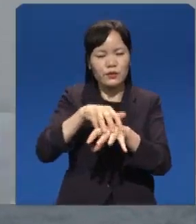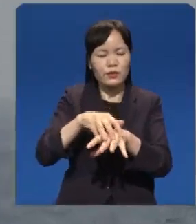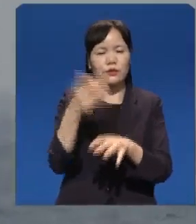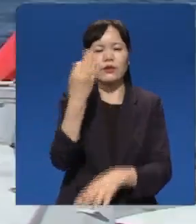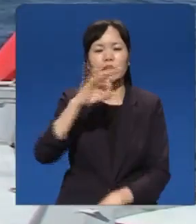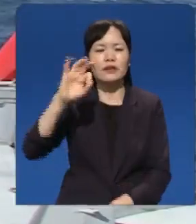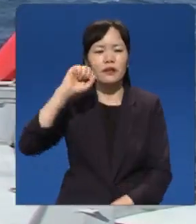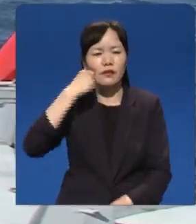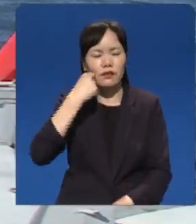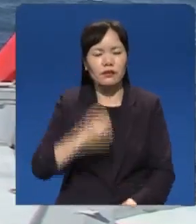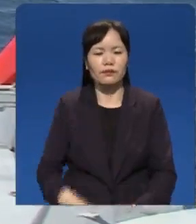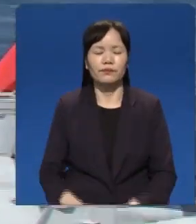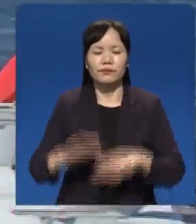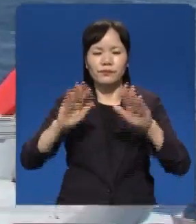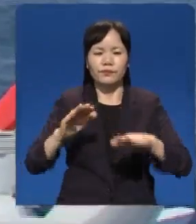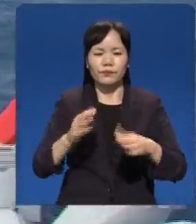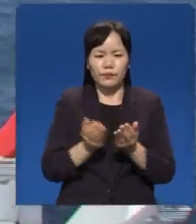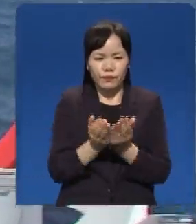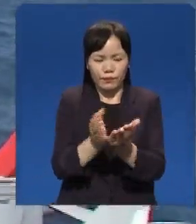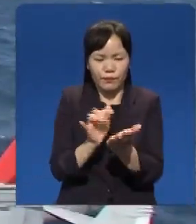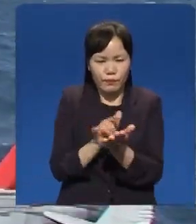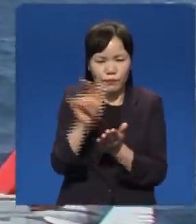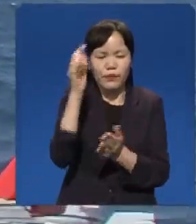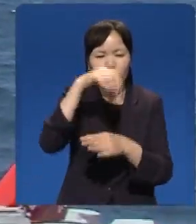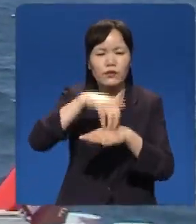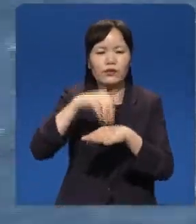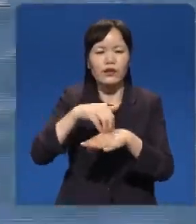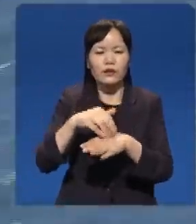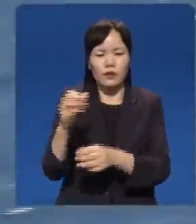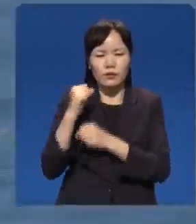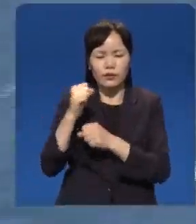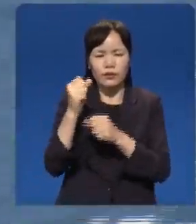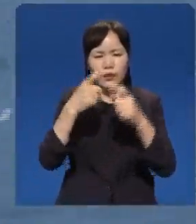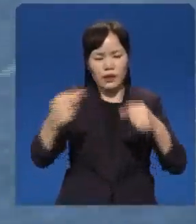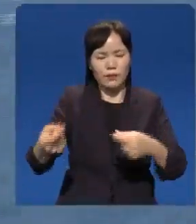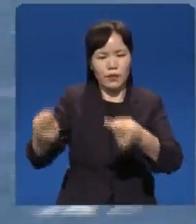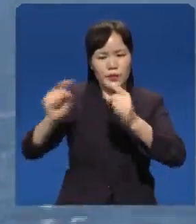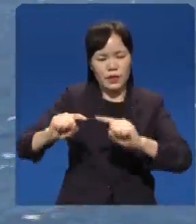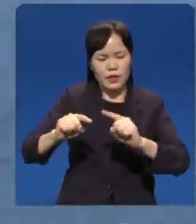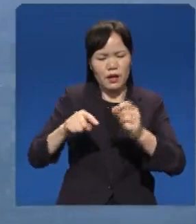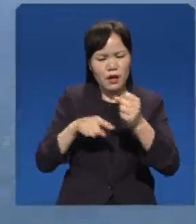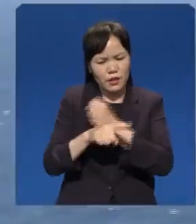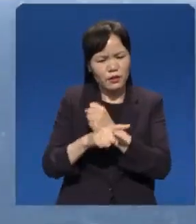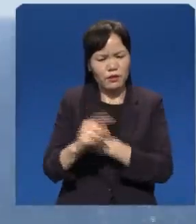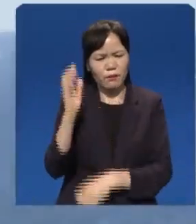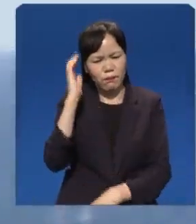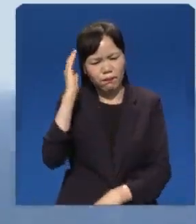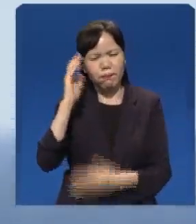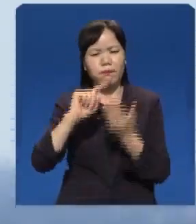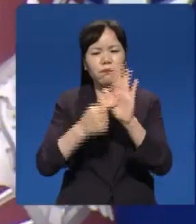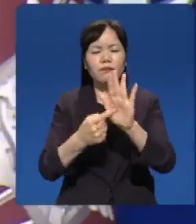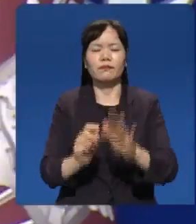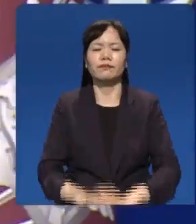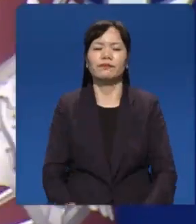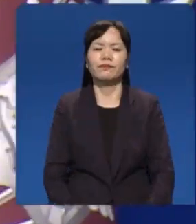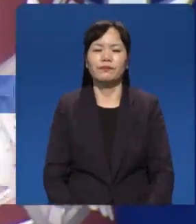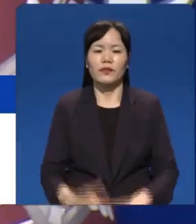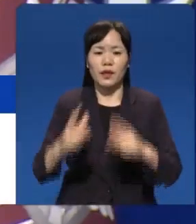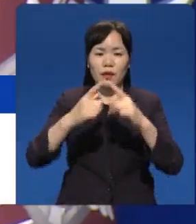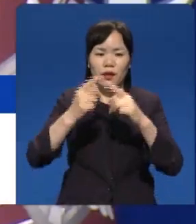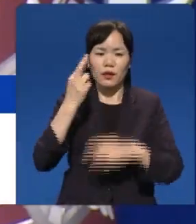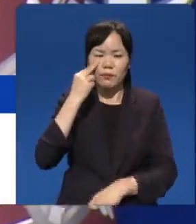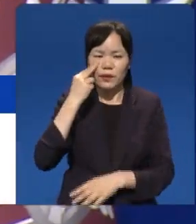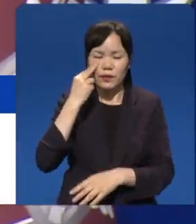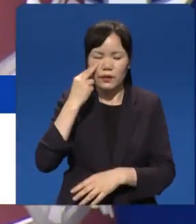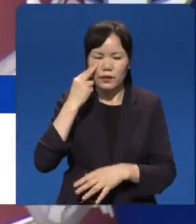어렵습니다. 이번 항모 훈련 역시 군은 일본 참가를 이유로 난색을 표했습니다. 미 전략